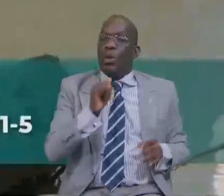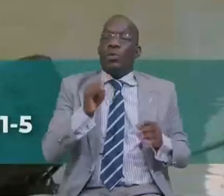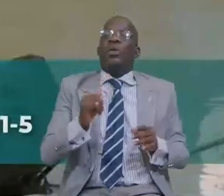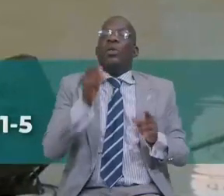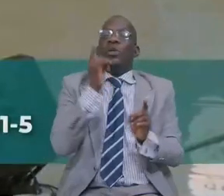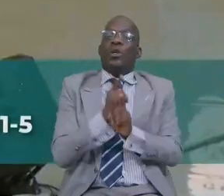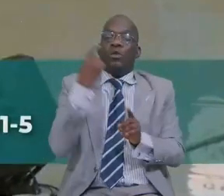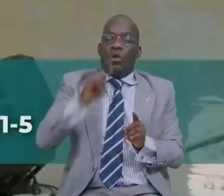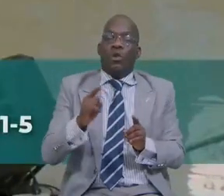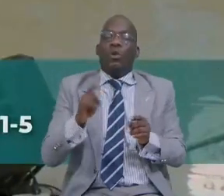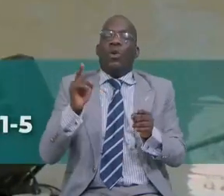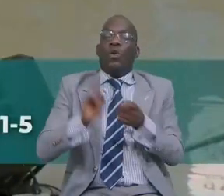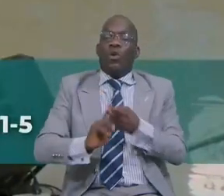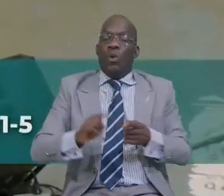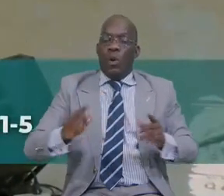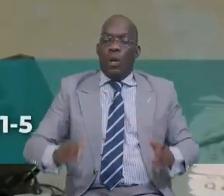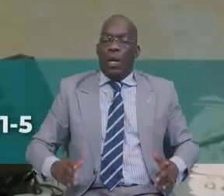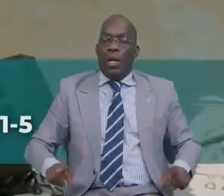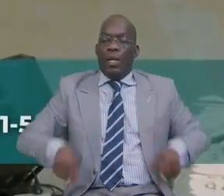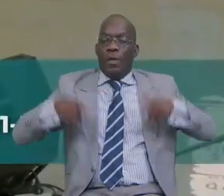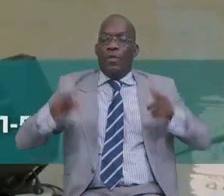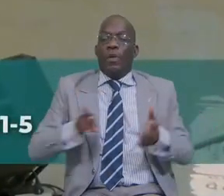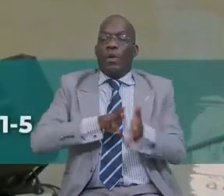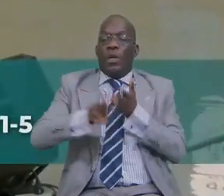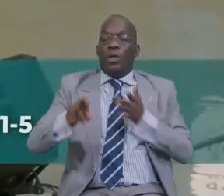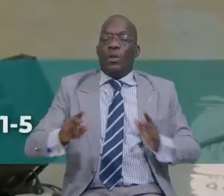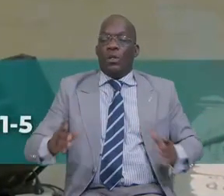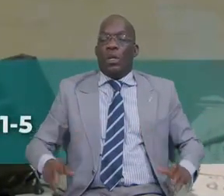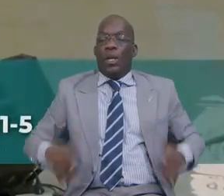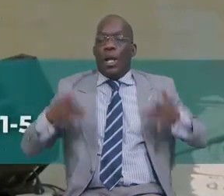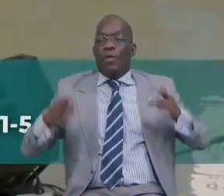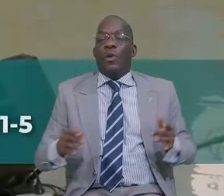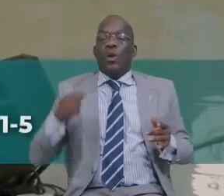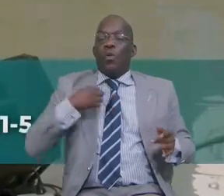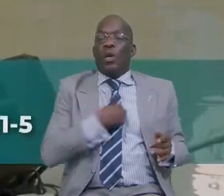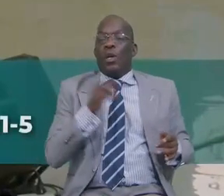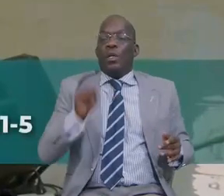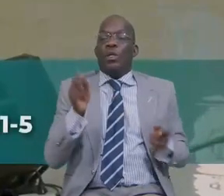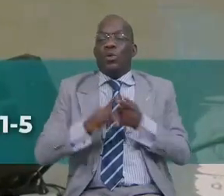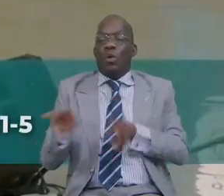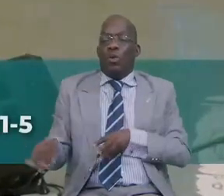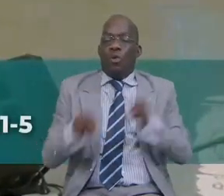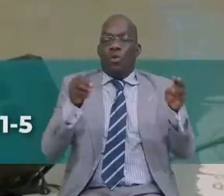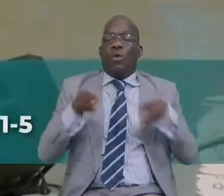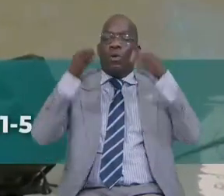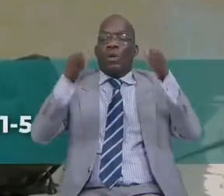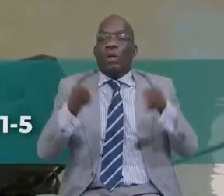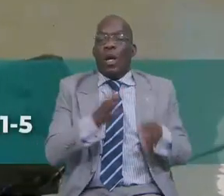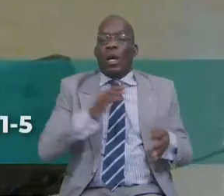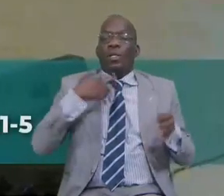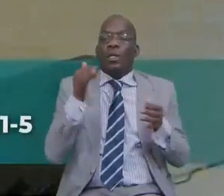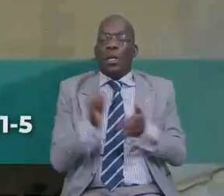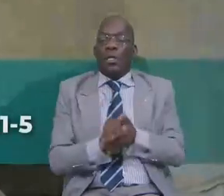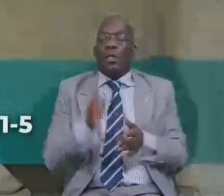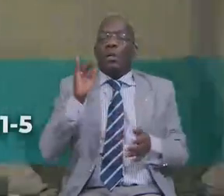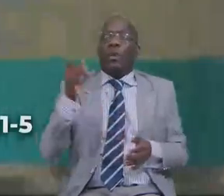vie de justice seulement, une vie de sainteté. Nous devons donc aller de l'avant pour aller sur le champ de mission. Et dit par la